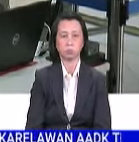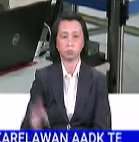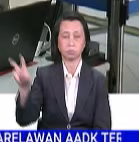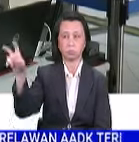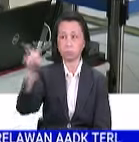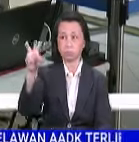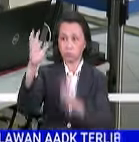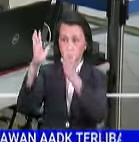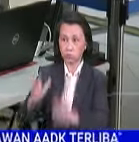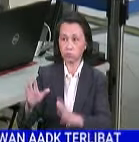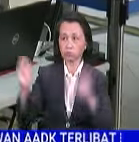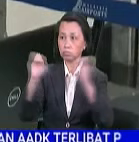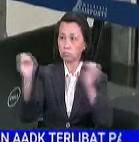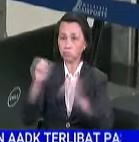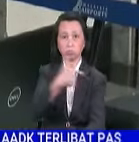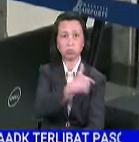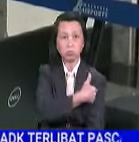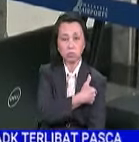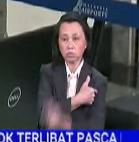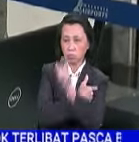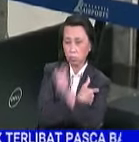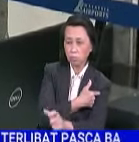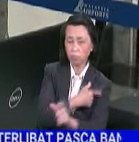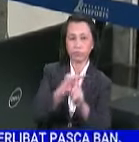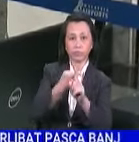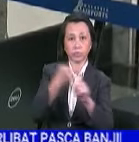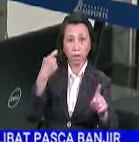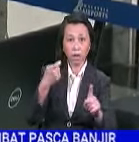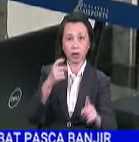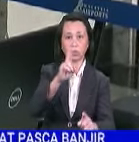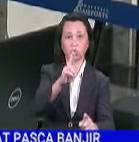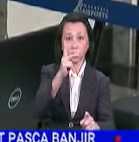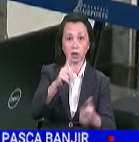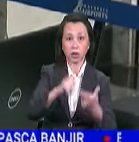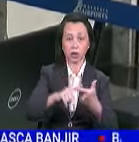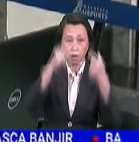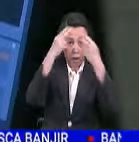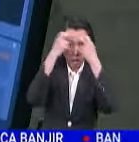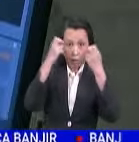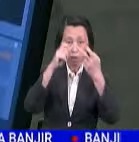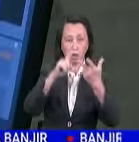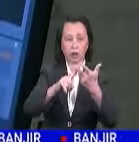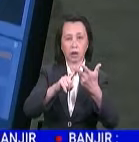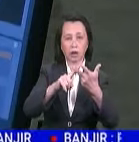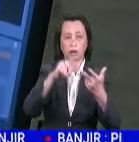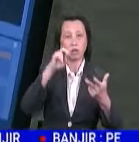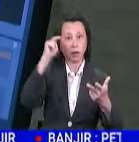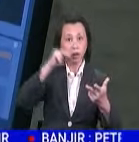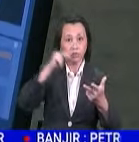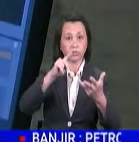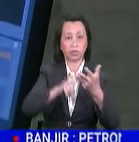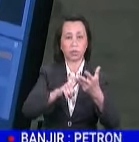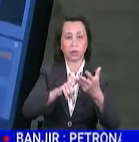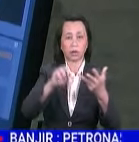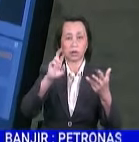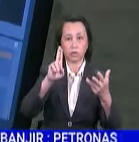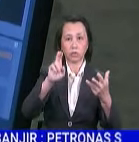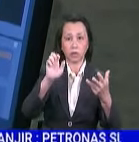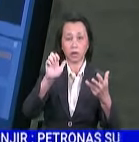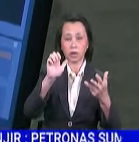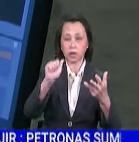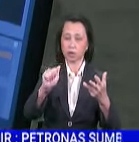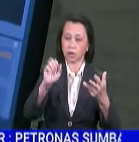Pengembara yang tidak divaksinasi tersebut adalah dari UK, Arab Saudi, Nigeria, Emirat Arab